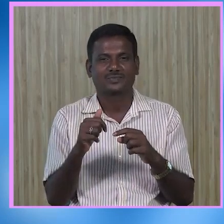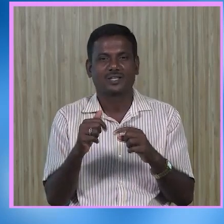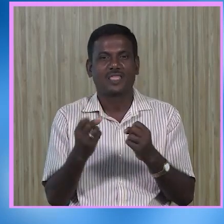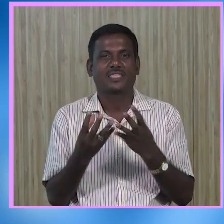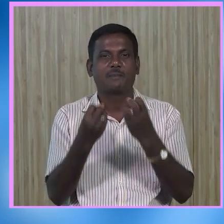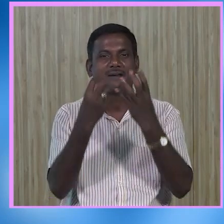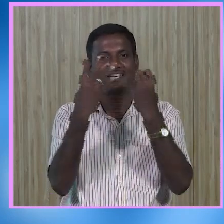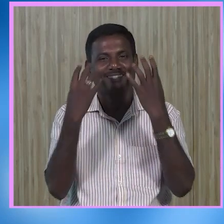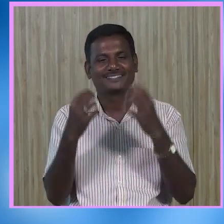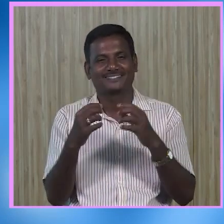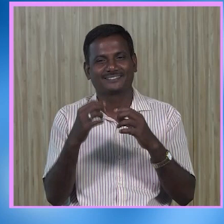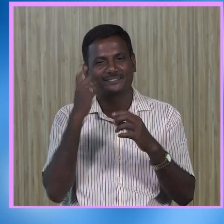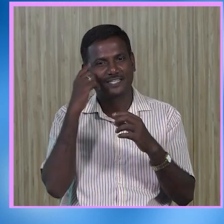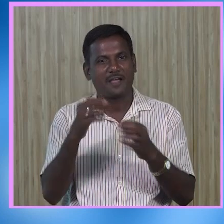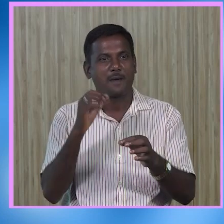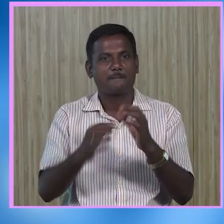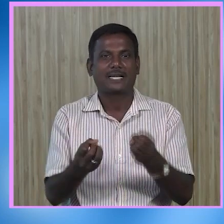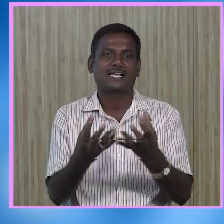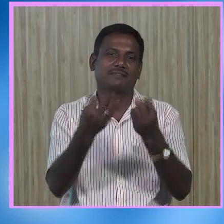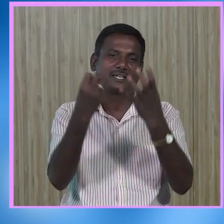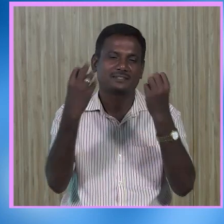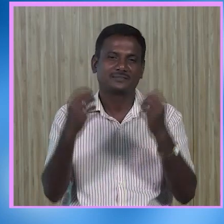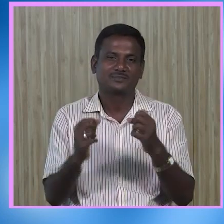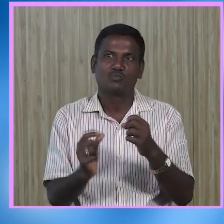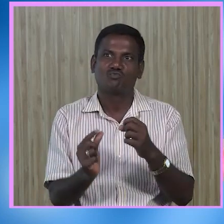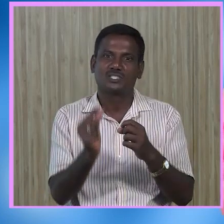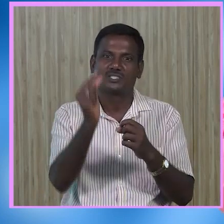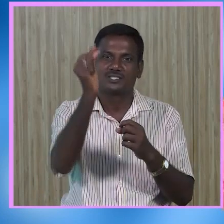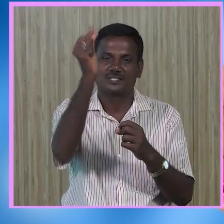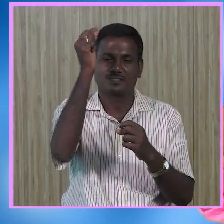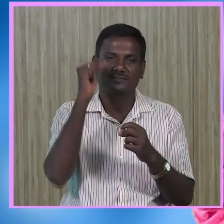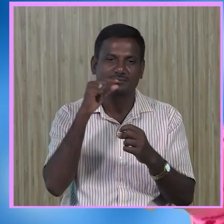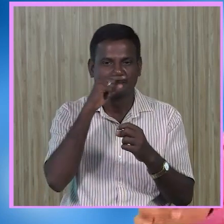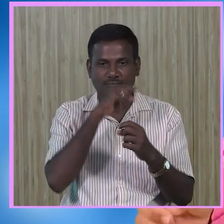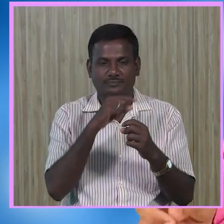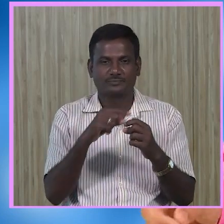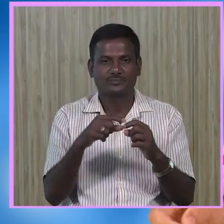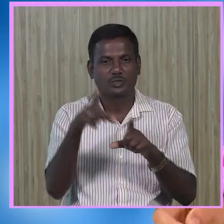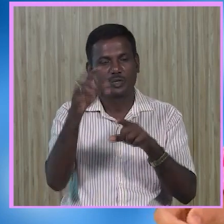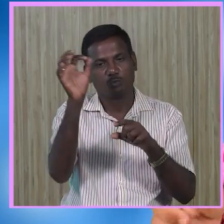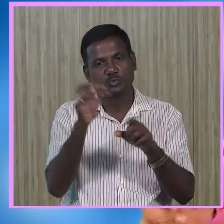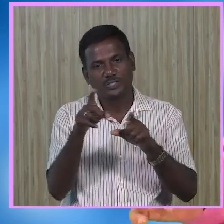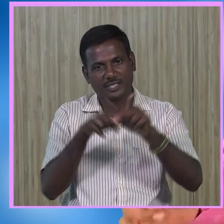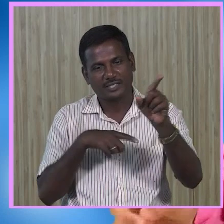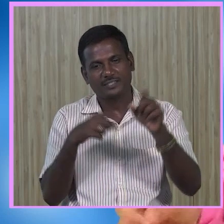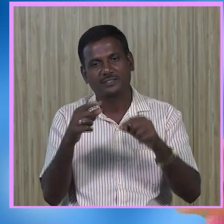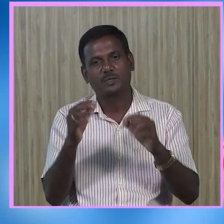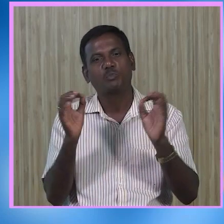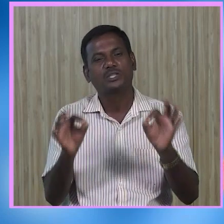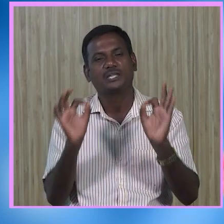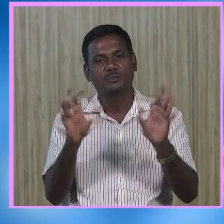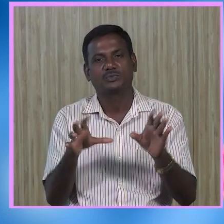தீபாவளி பண்டிகை அல்லது நியூ இயர் என்று சொல்லப்படக்கூடிய